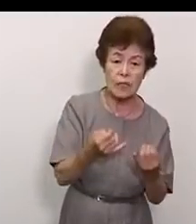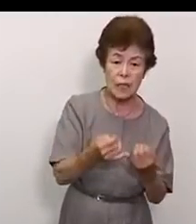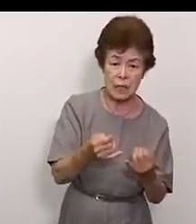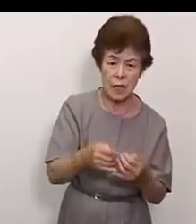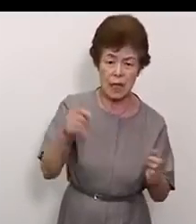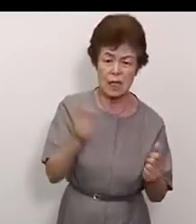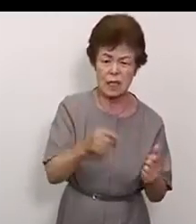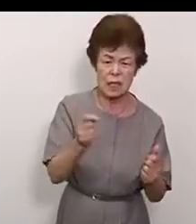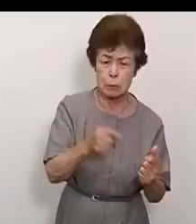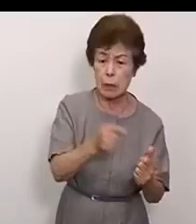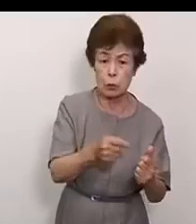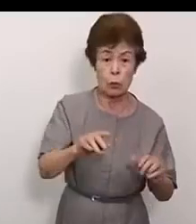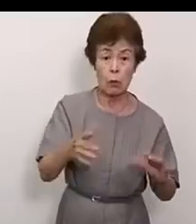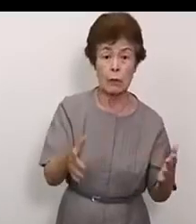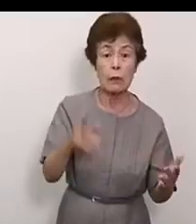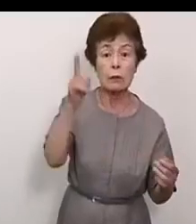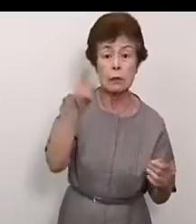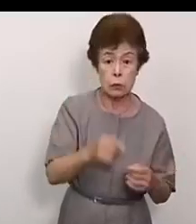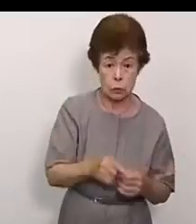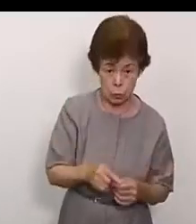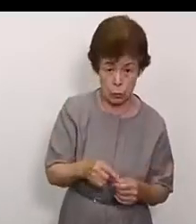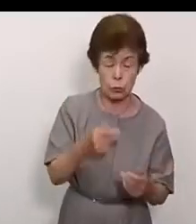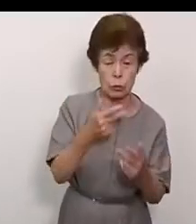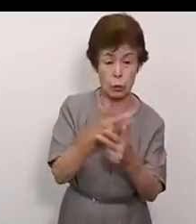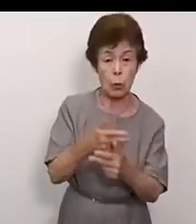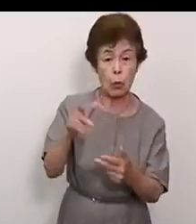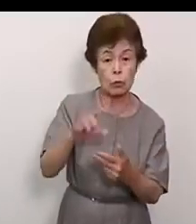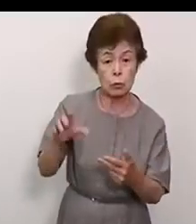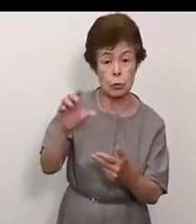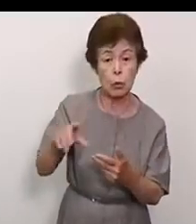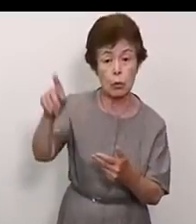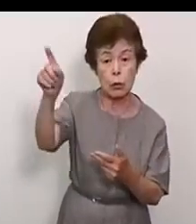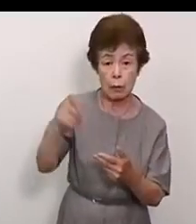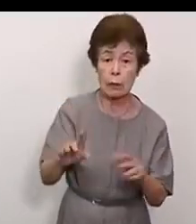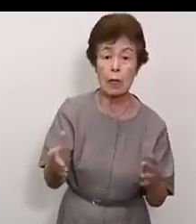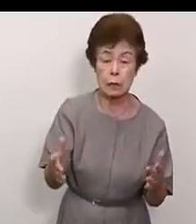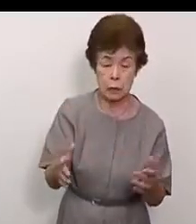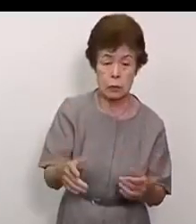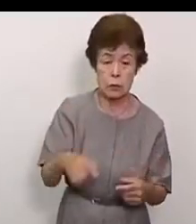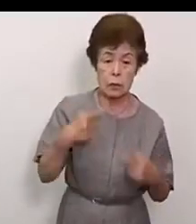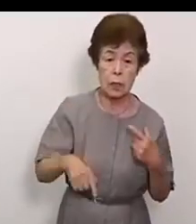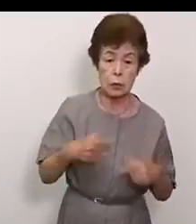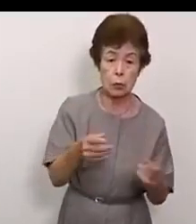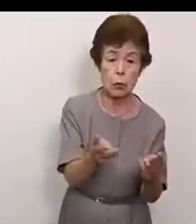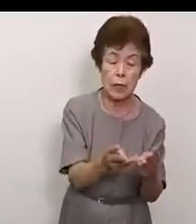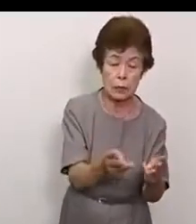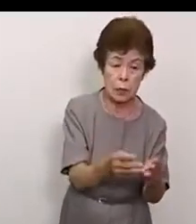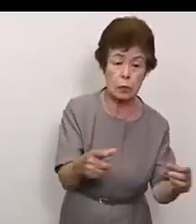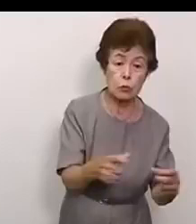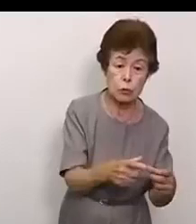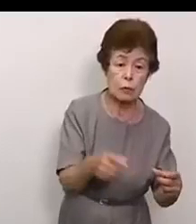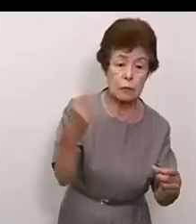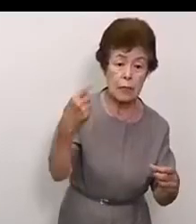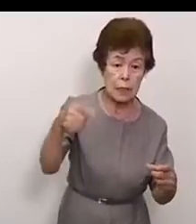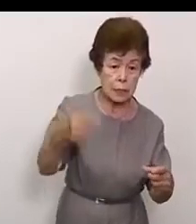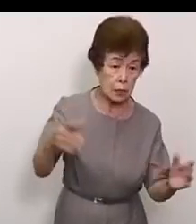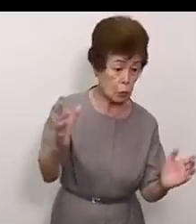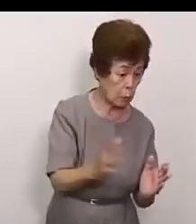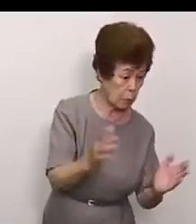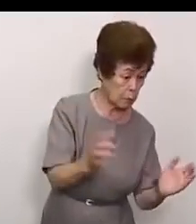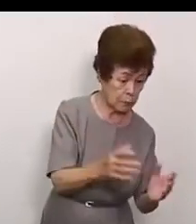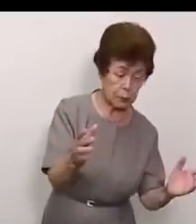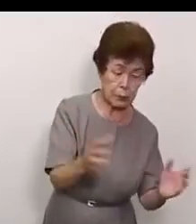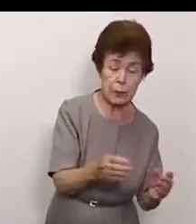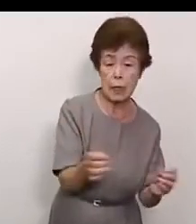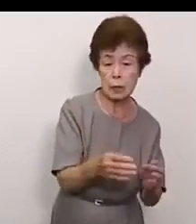いいじめとかそういうことはないようですね。そういう少人数学級できちっと先生が向き合う、それからあと学